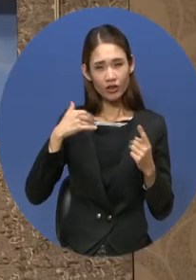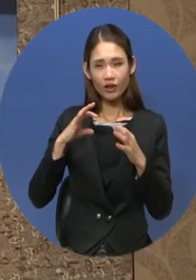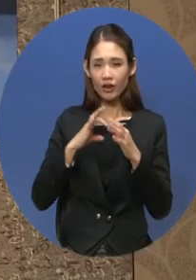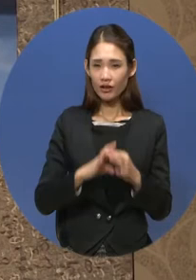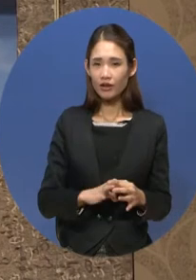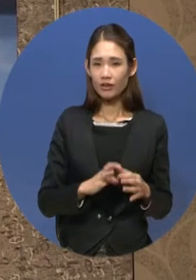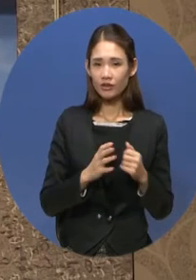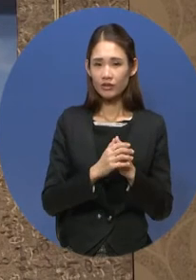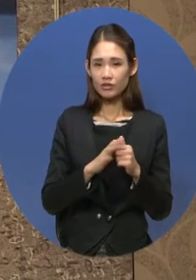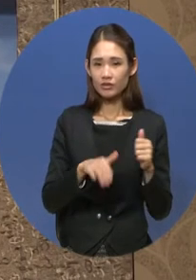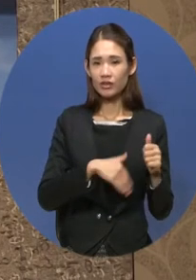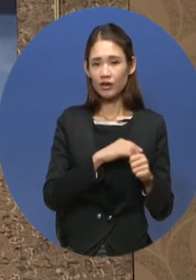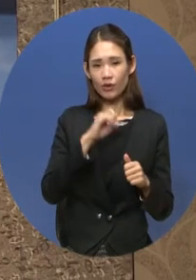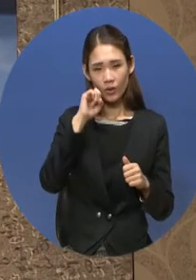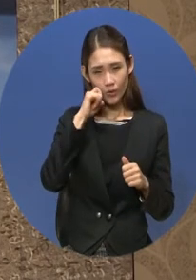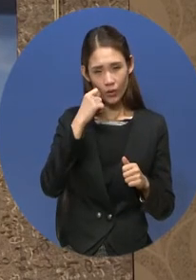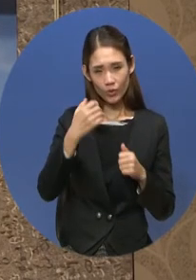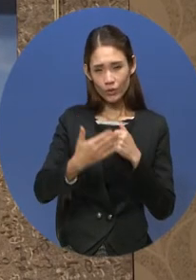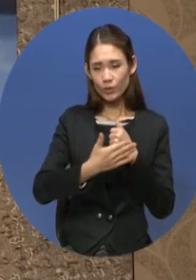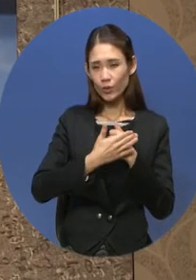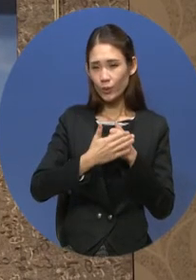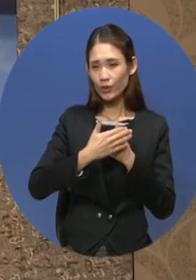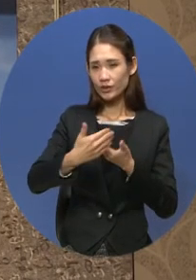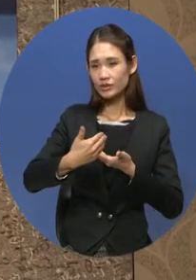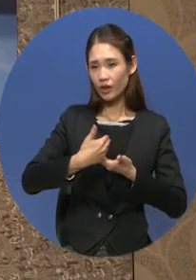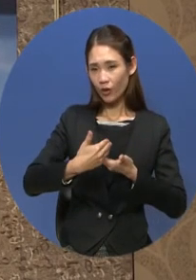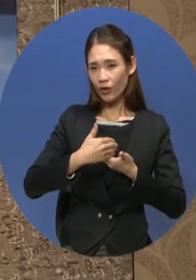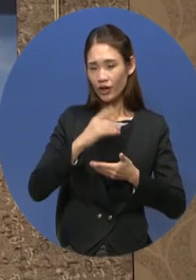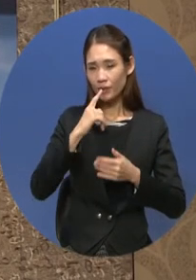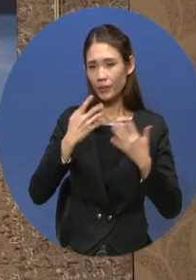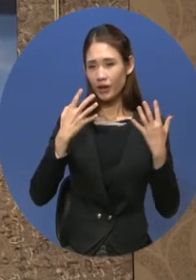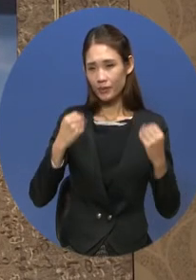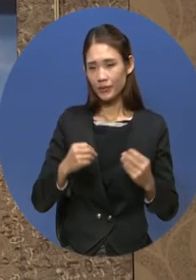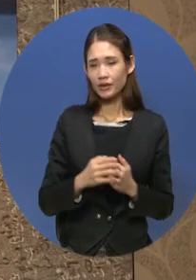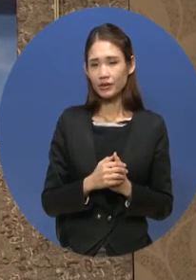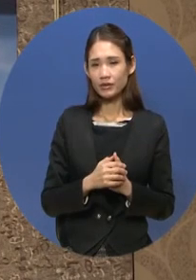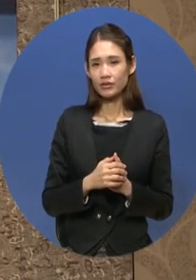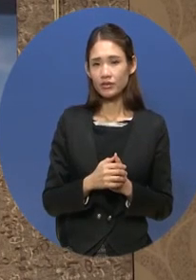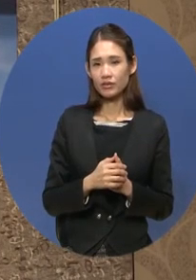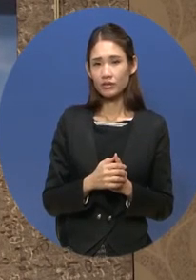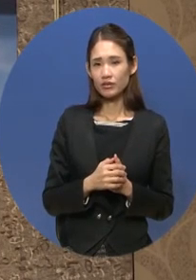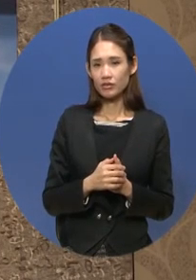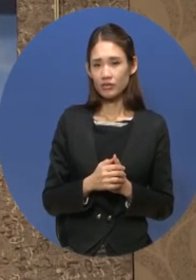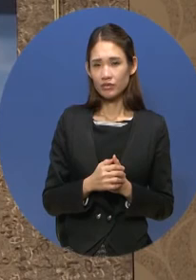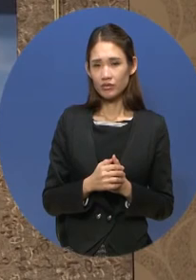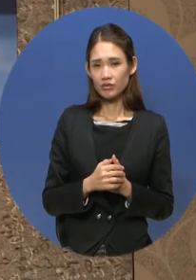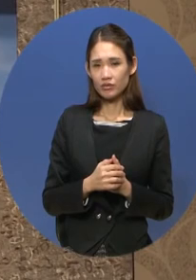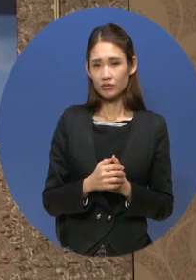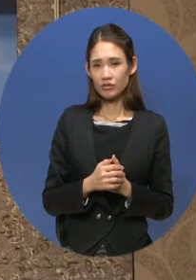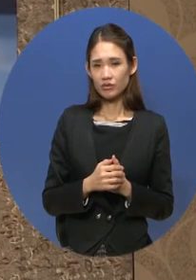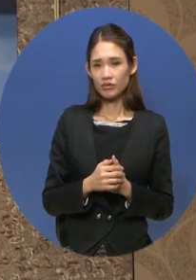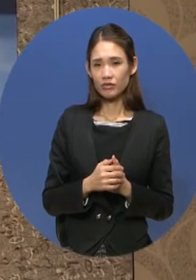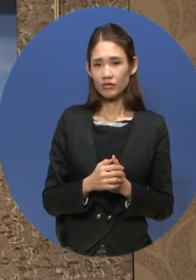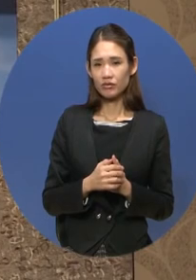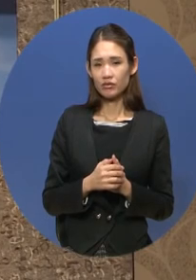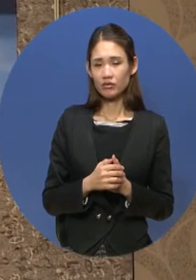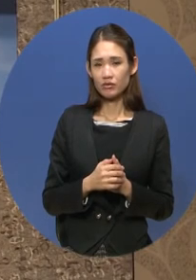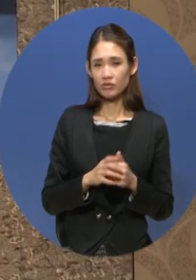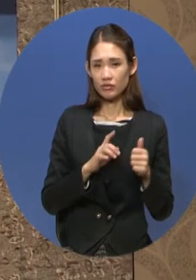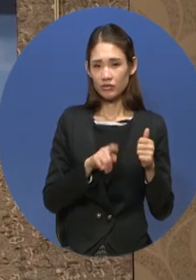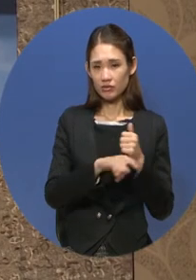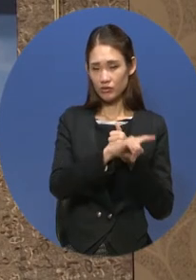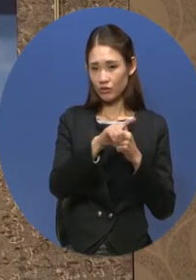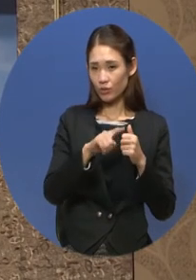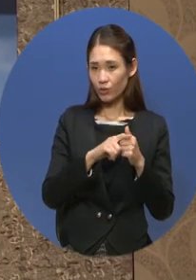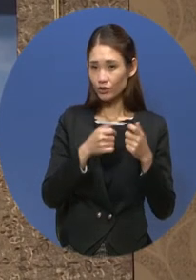이제 상황이 어렵다라는 도움을 청하는 말씀들을 많이 하셔요. 네. 그래서 이제 그분들은